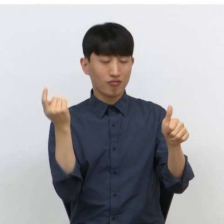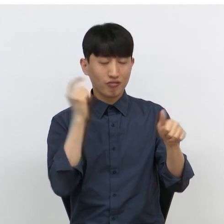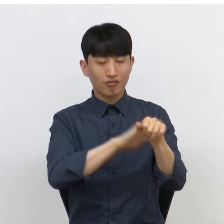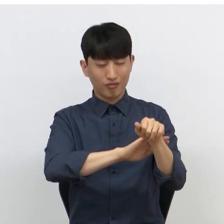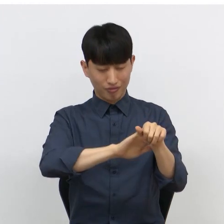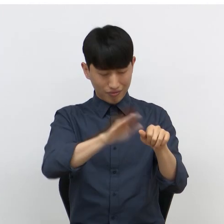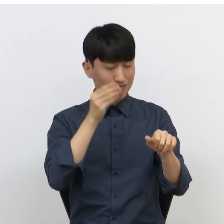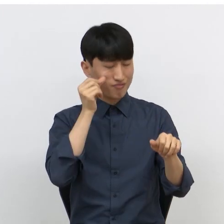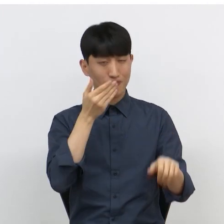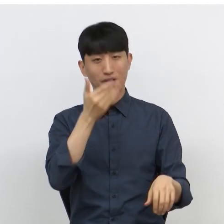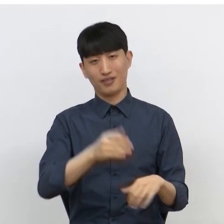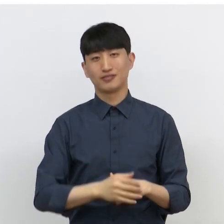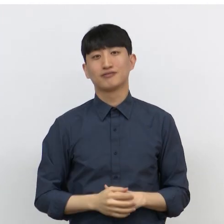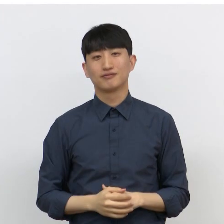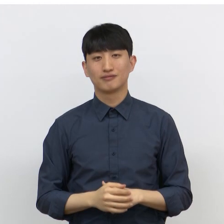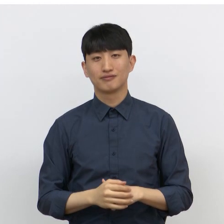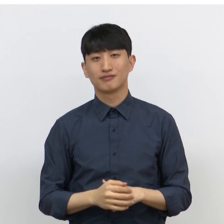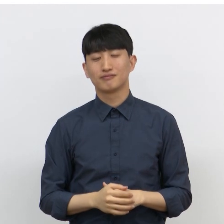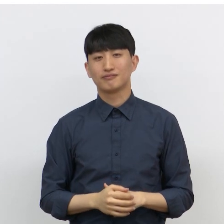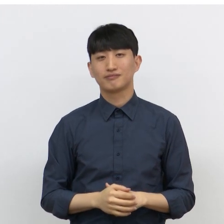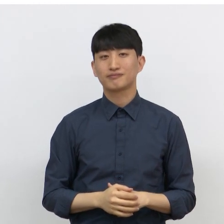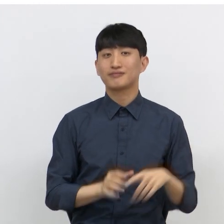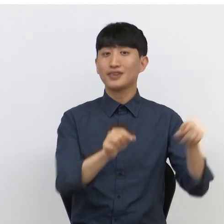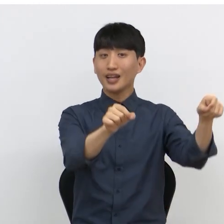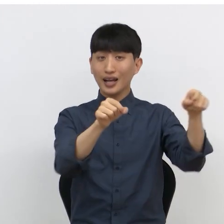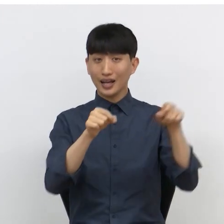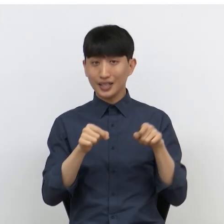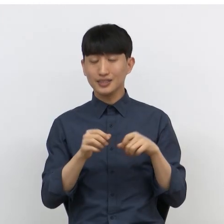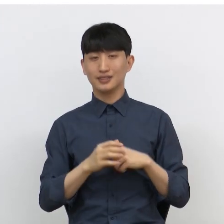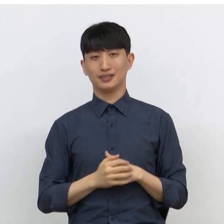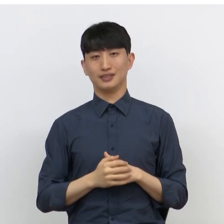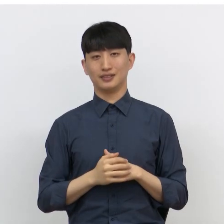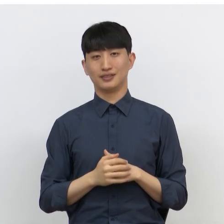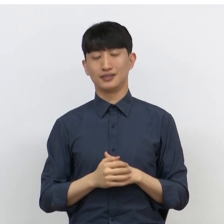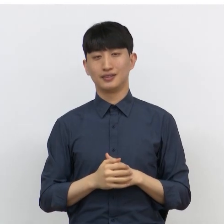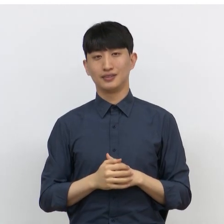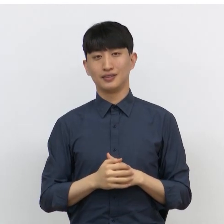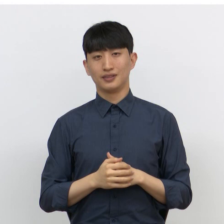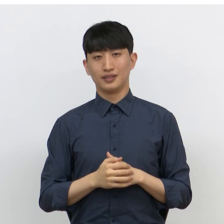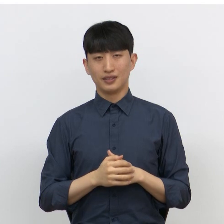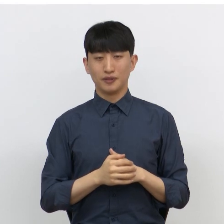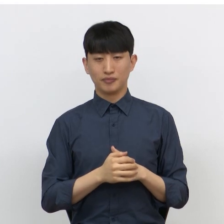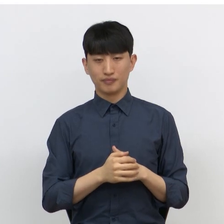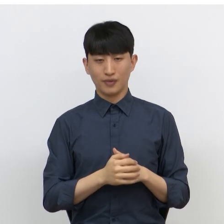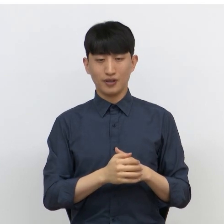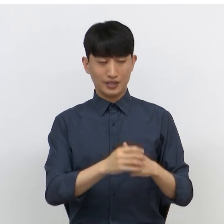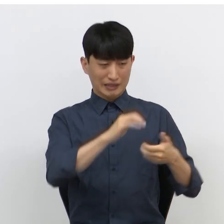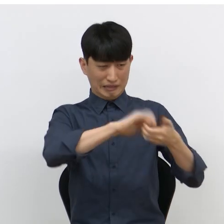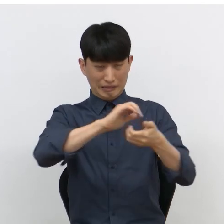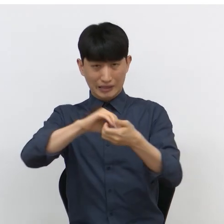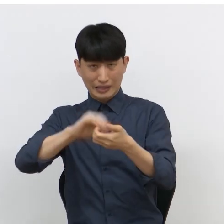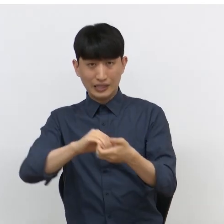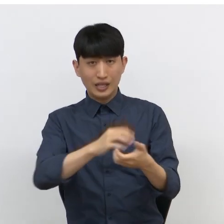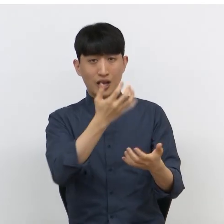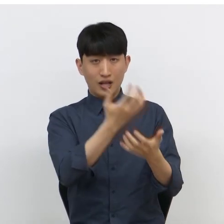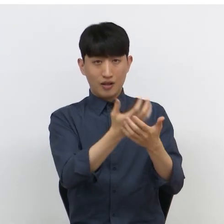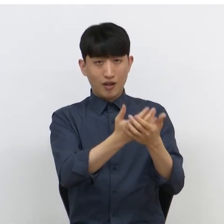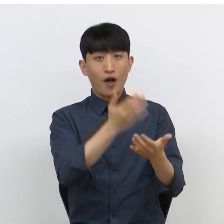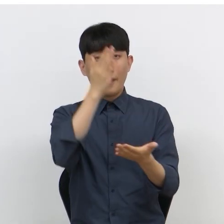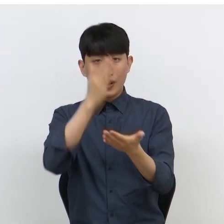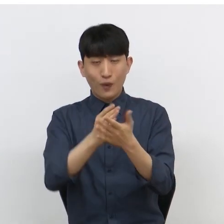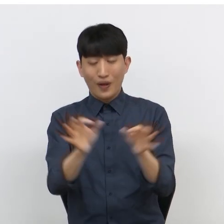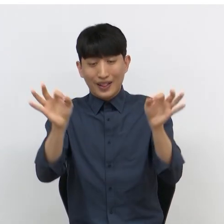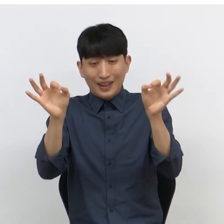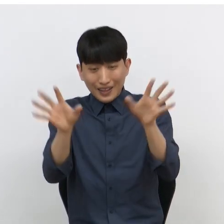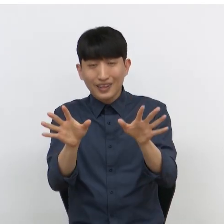있겠죠. 이와 같이 정말 이렇게 정형화된 이런 보고서 말고 정말 간단하게 저한테